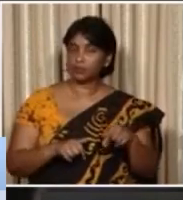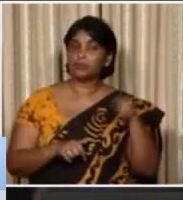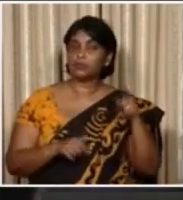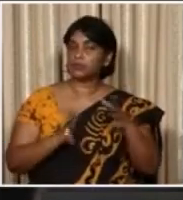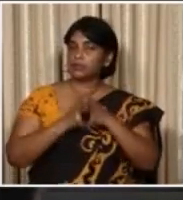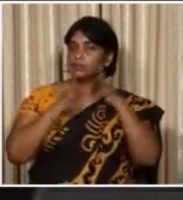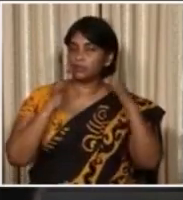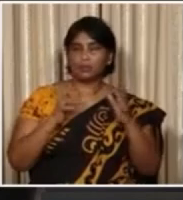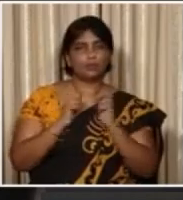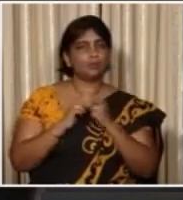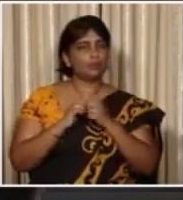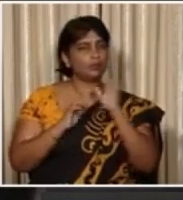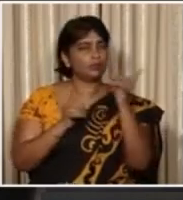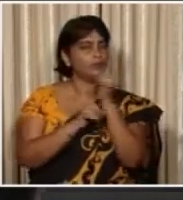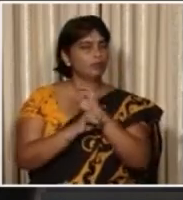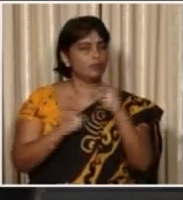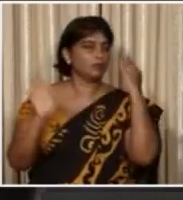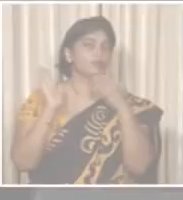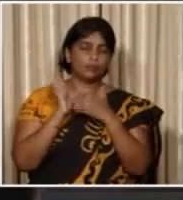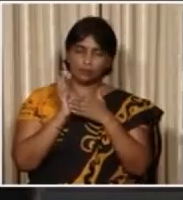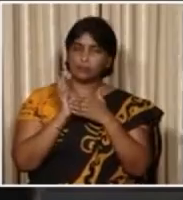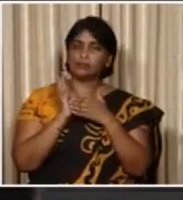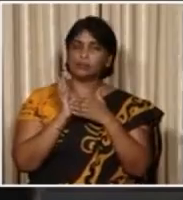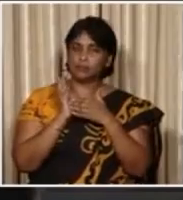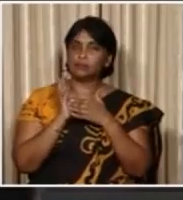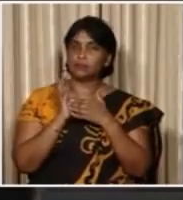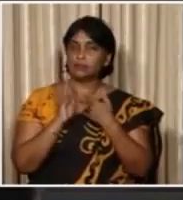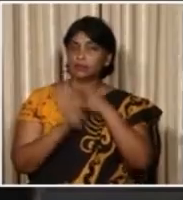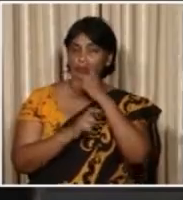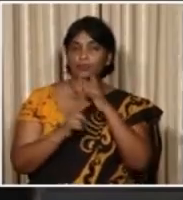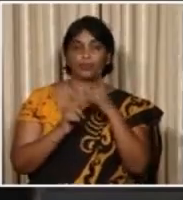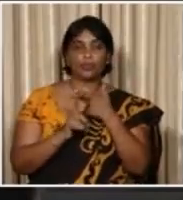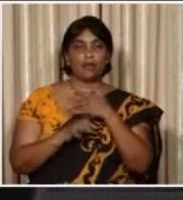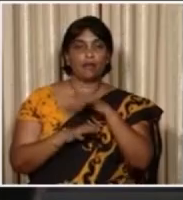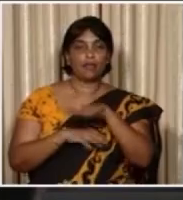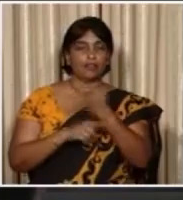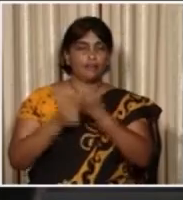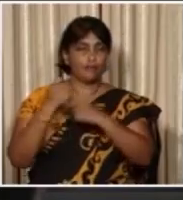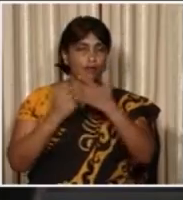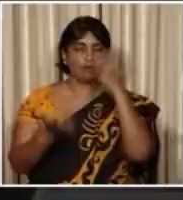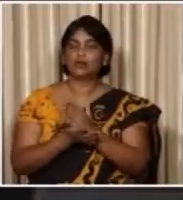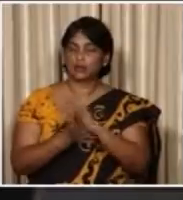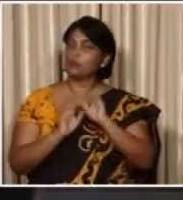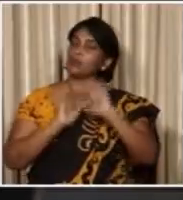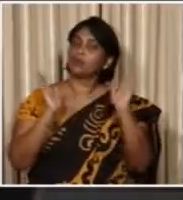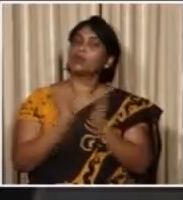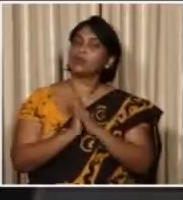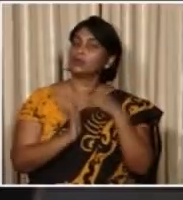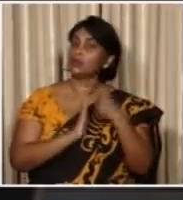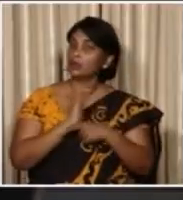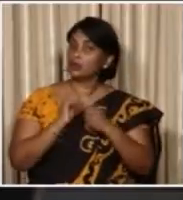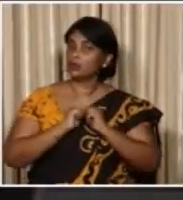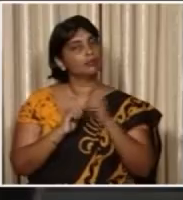මහා අර්බුදය තුල එකම එක කාරණාවක් පිළිබඳ අපි කතා කරනවා පරාටය ඉවත් කළ යුතු. හය හැබැයි සමස්ත වශයෙන් මේ රටට